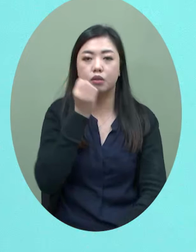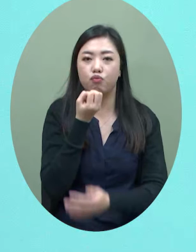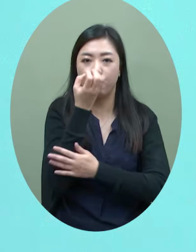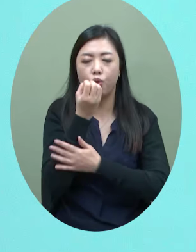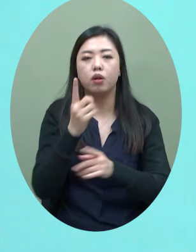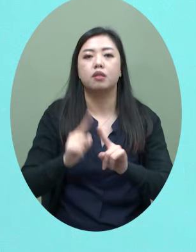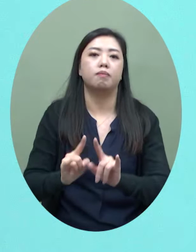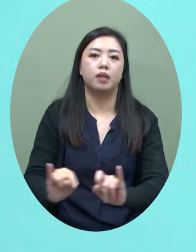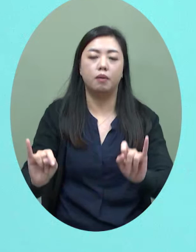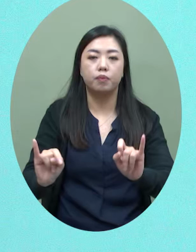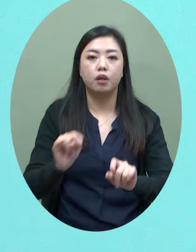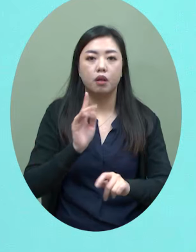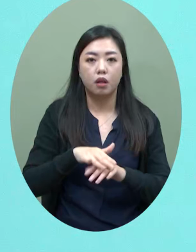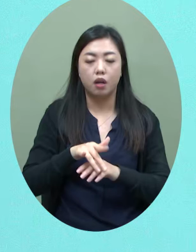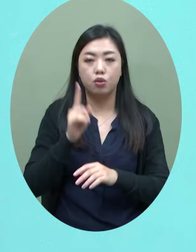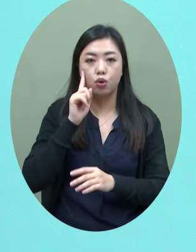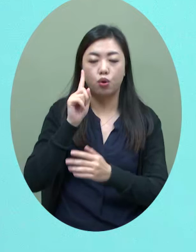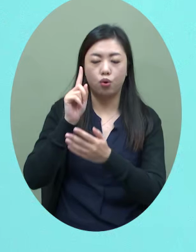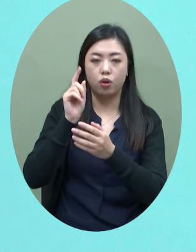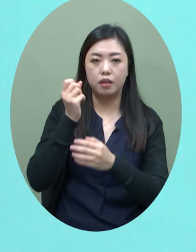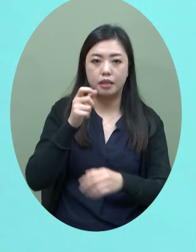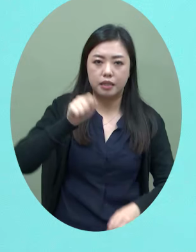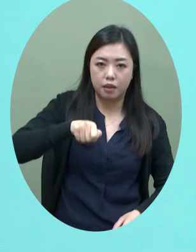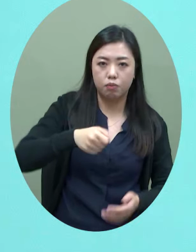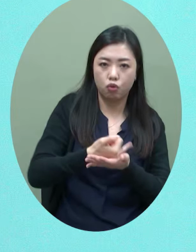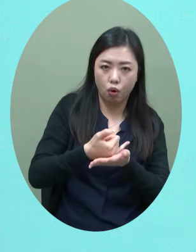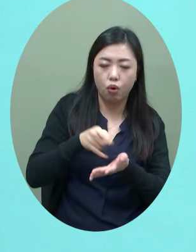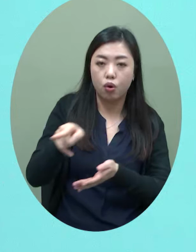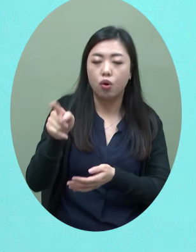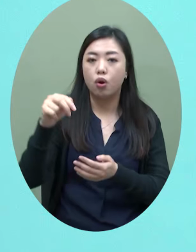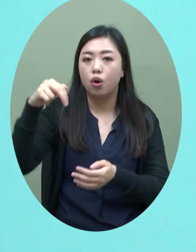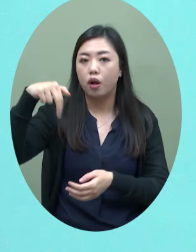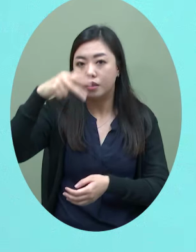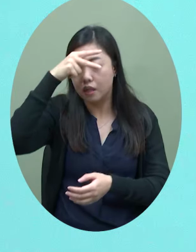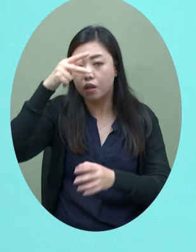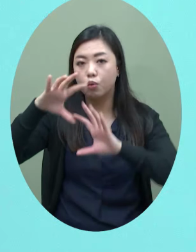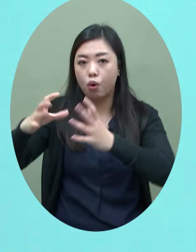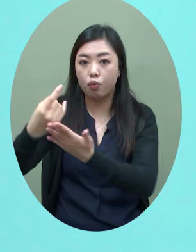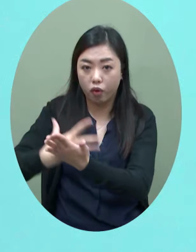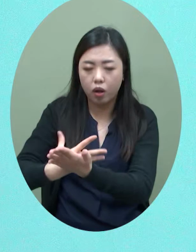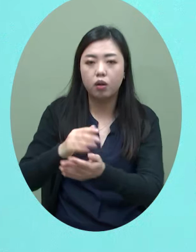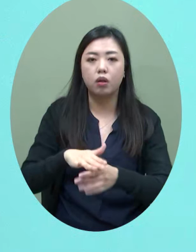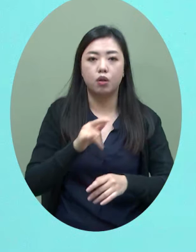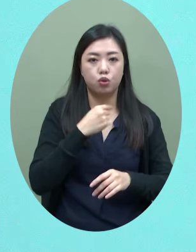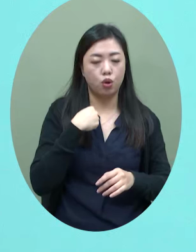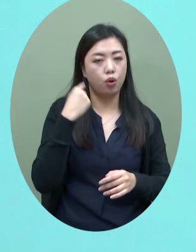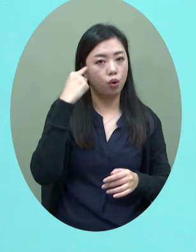議政府提出嘅法案，從而通過有修訂或者冇修訂咁通過咧，係立法會